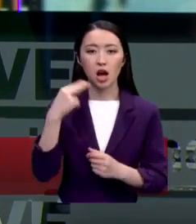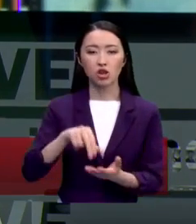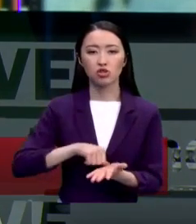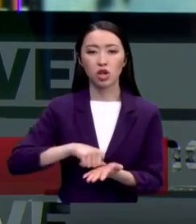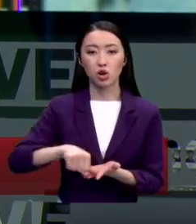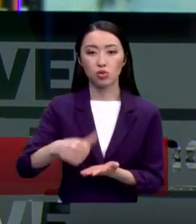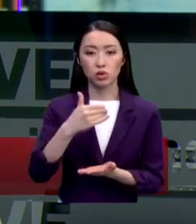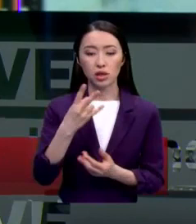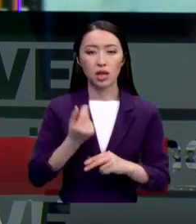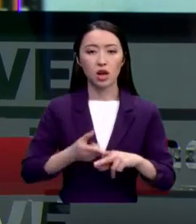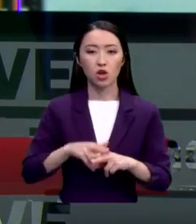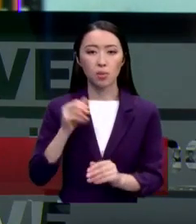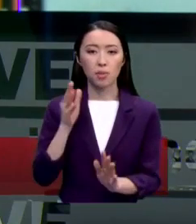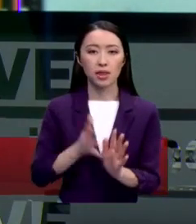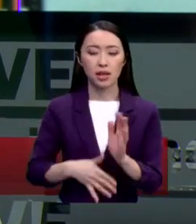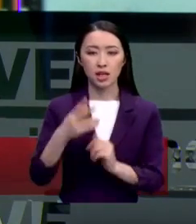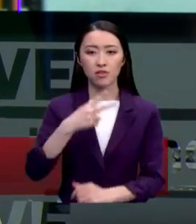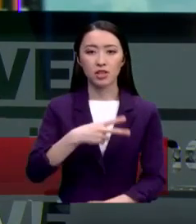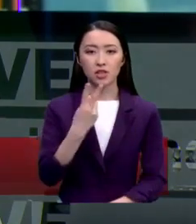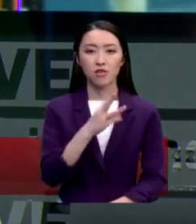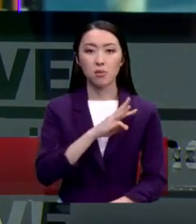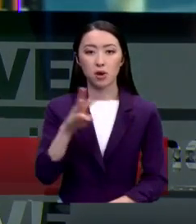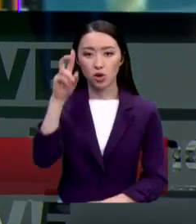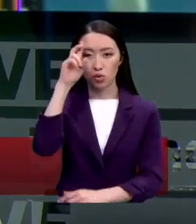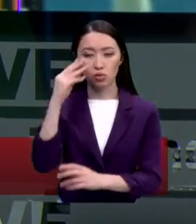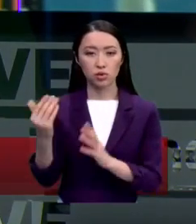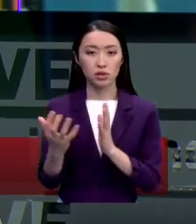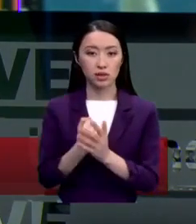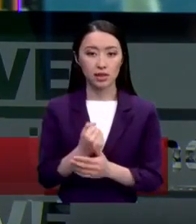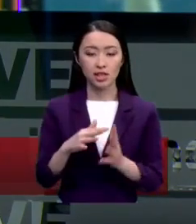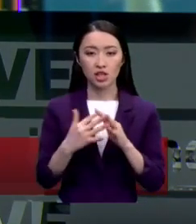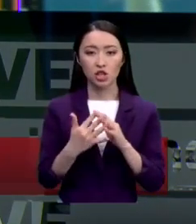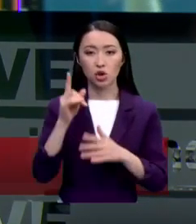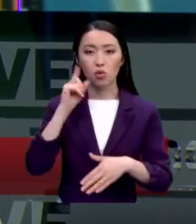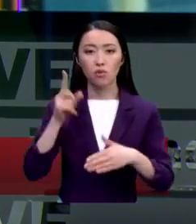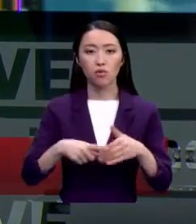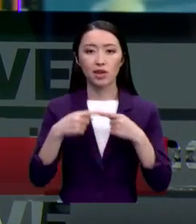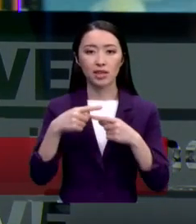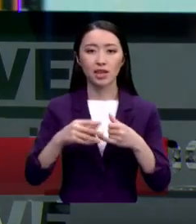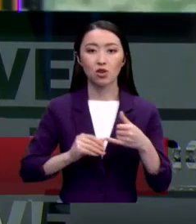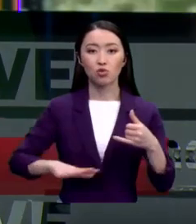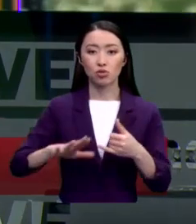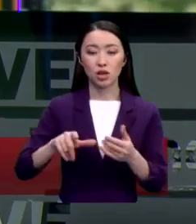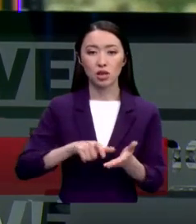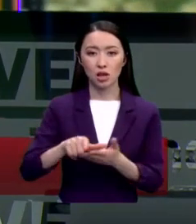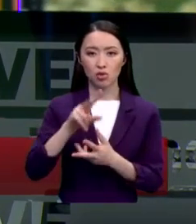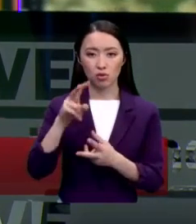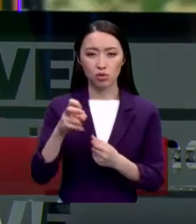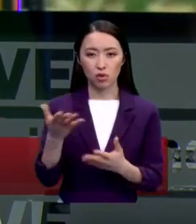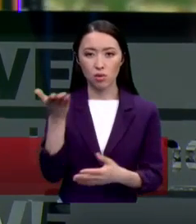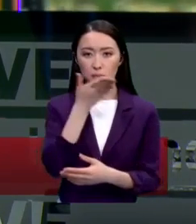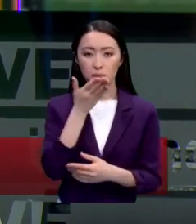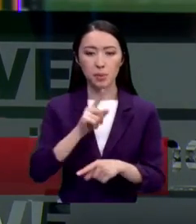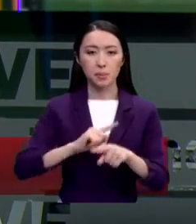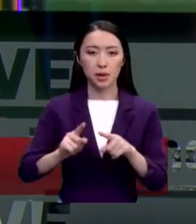покрытия, на которое потратили 22 миллиона бюджетных тенге. Сельчане уверены, некоторые участки дороги аварийные, и их